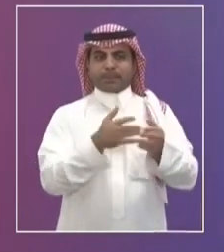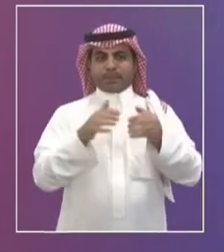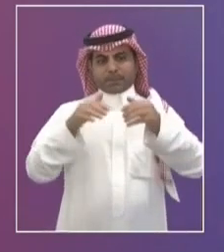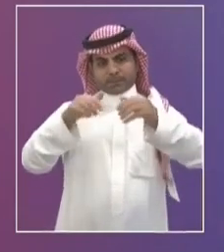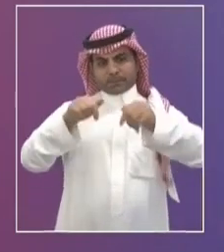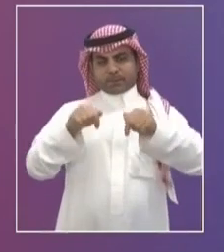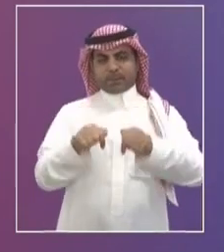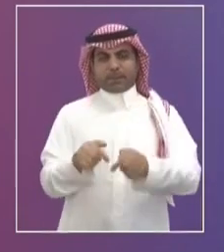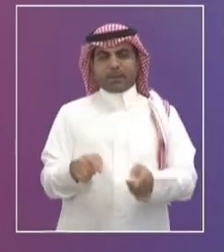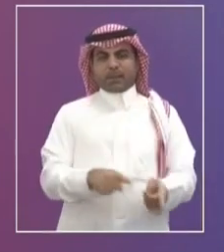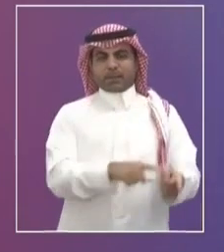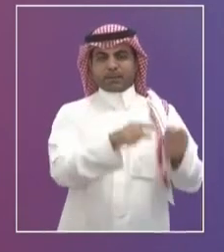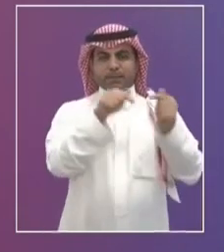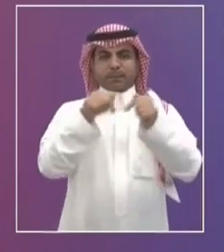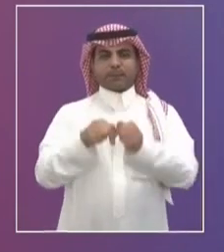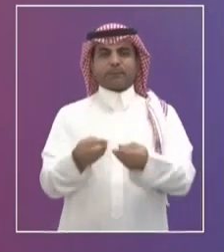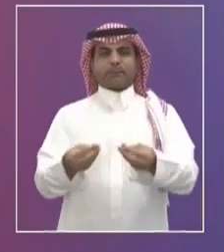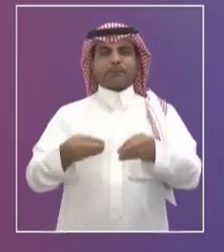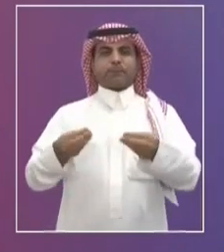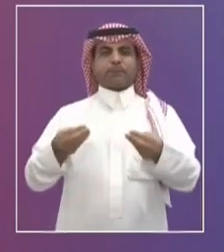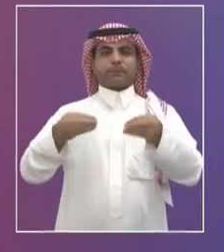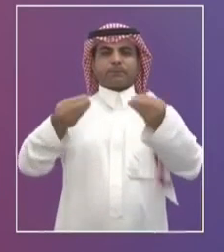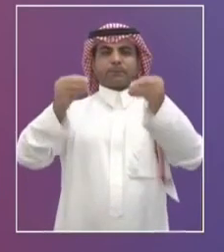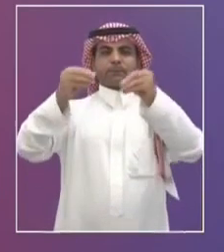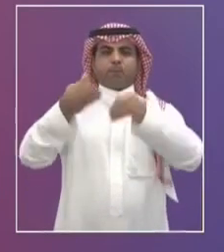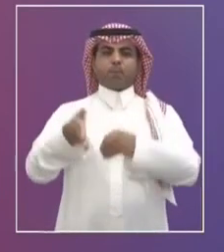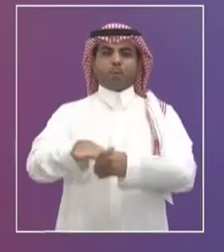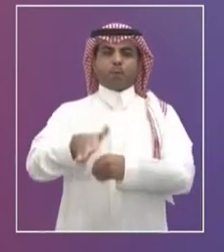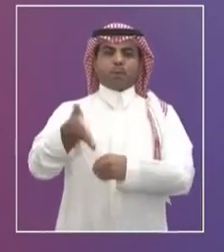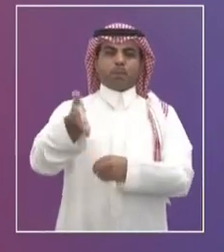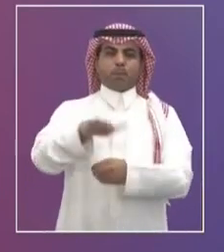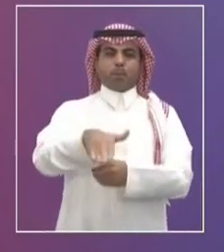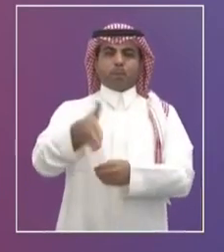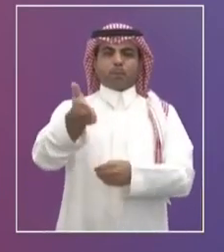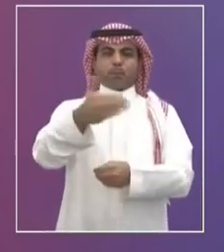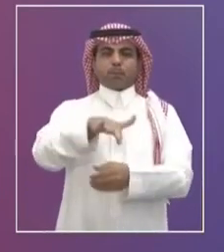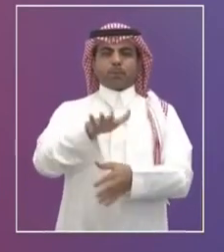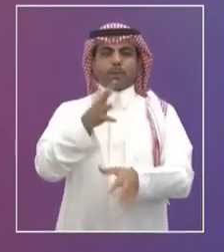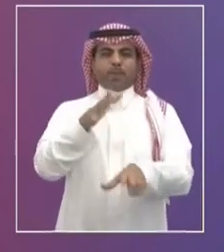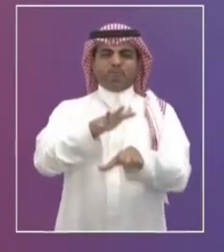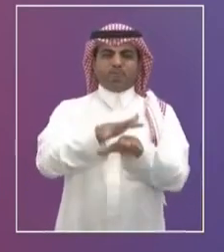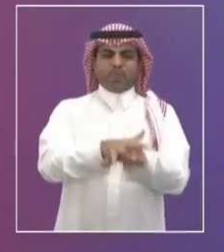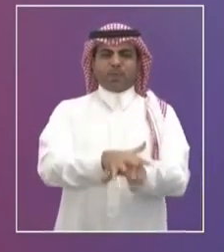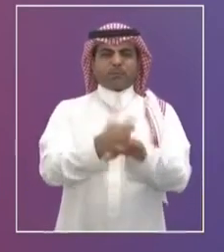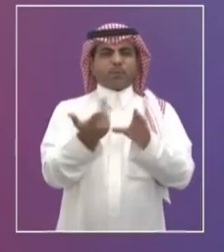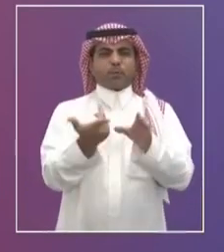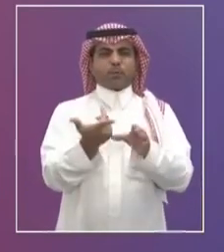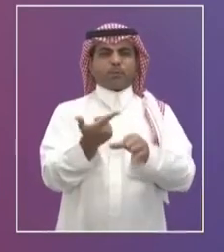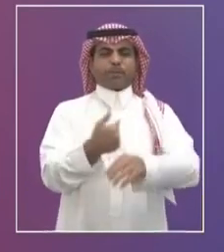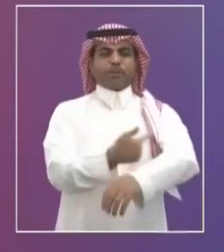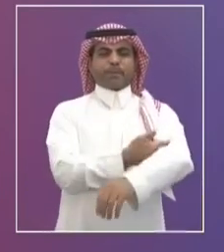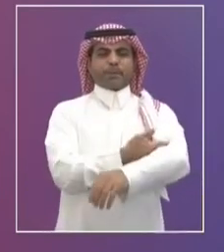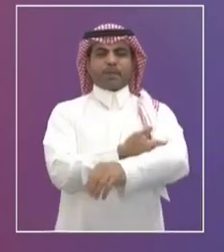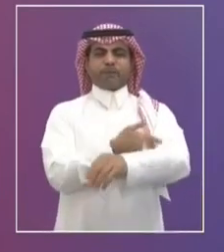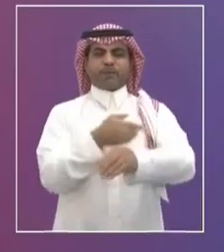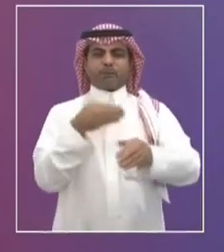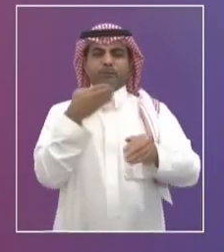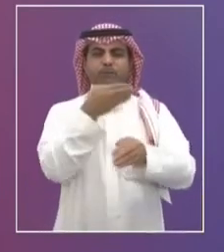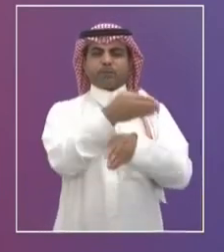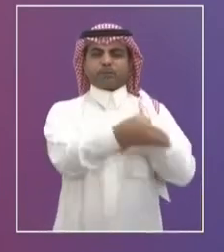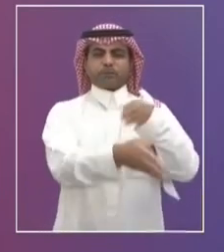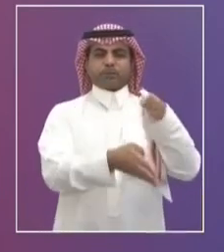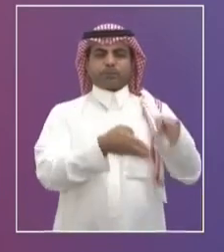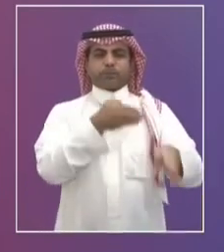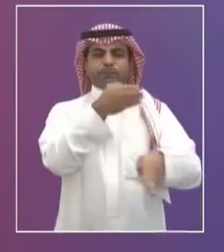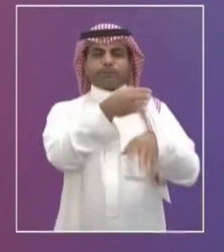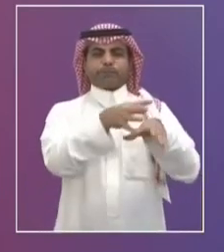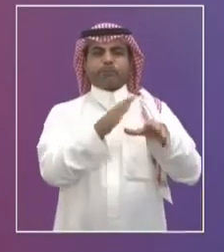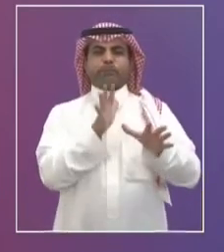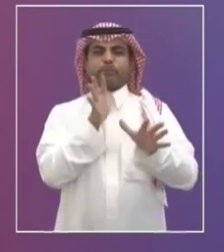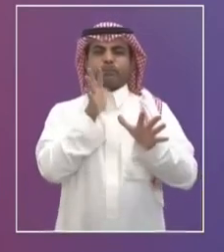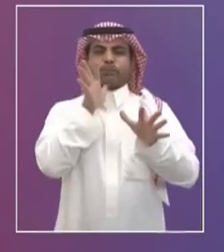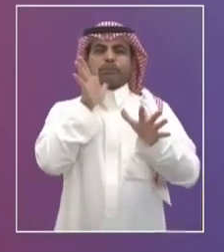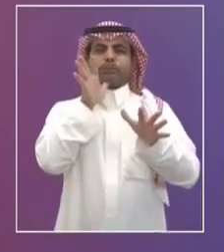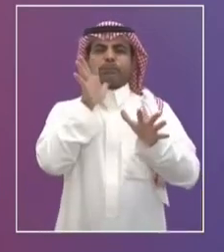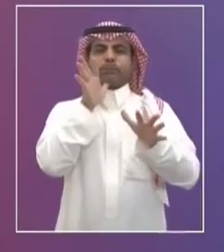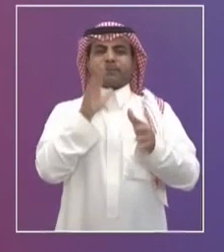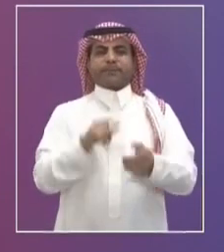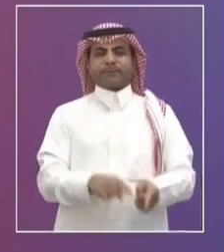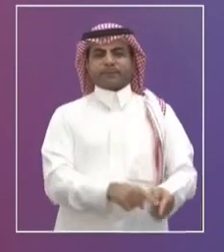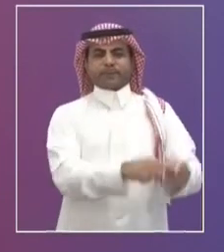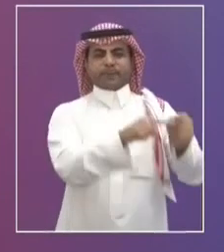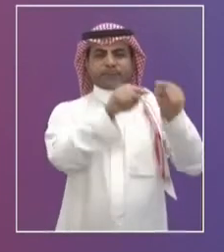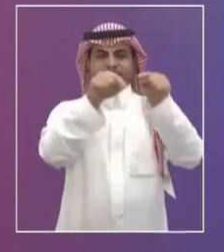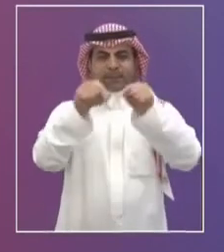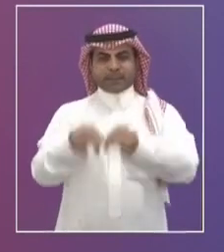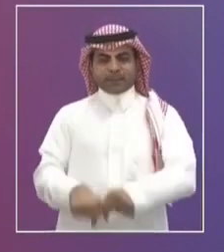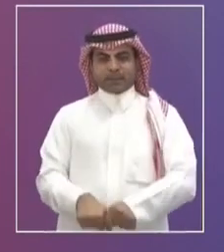أدى ذلك إلى ارتفاع في الوفيات وضغط على الأنظمة الصحية في تلك الدول، وبقي هذا